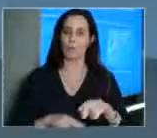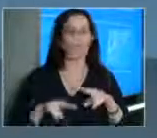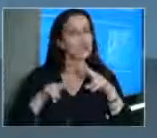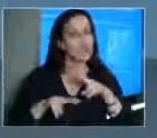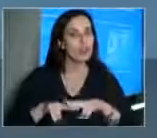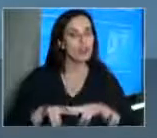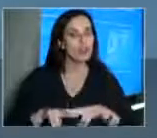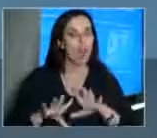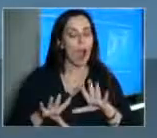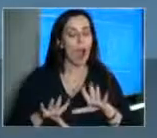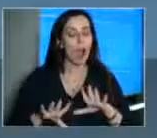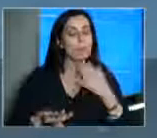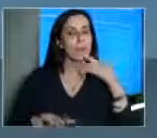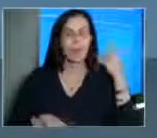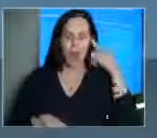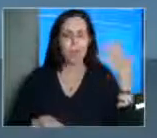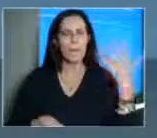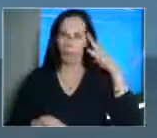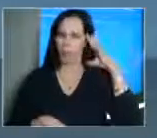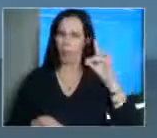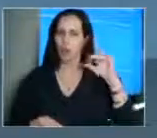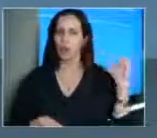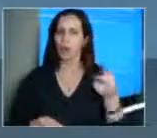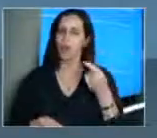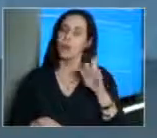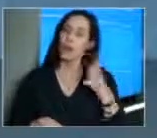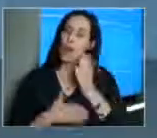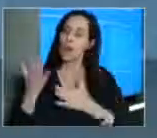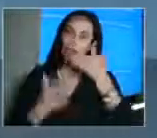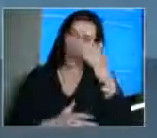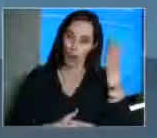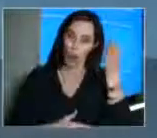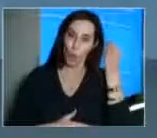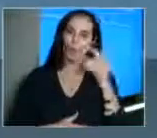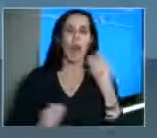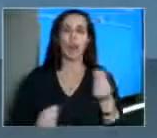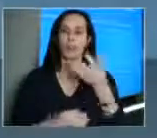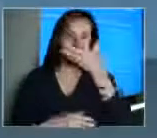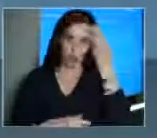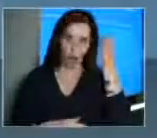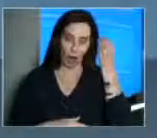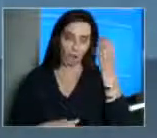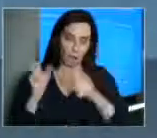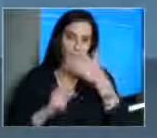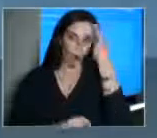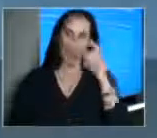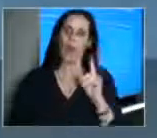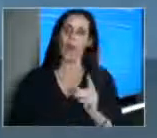את מדינת ישראל הרבה שנים, ודומה ששכחנו מזה, נכון? הדבר נשכח בדעת הקהל,